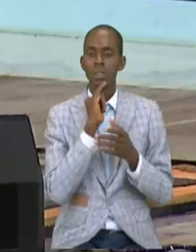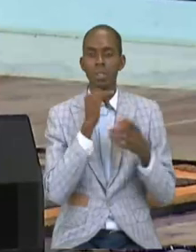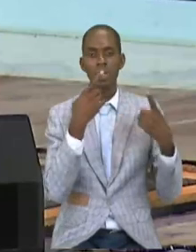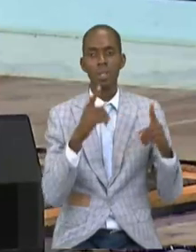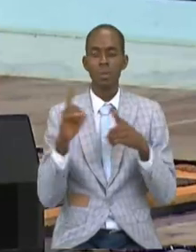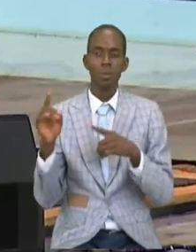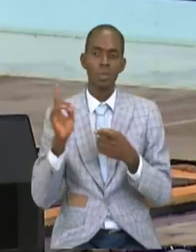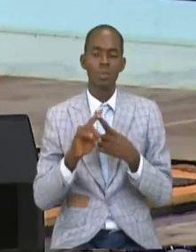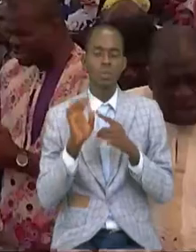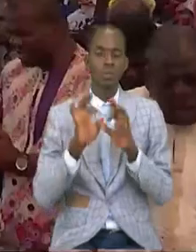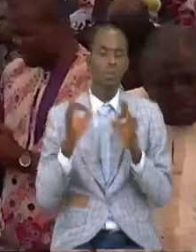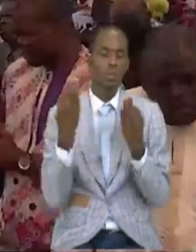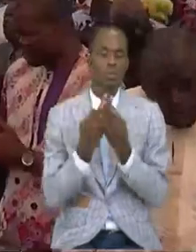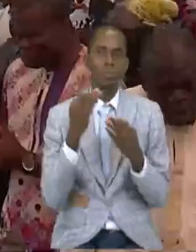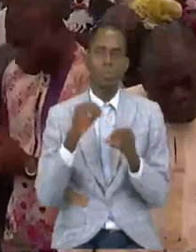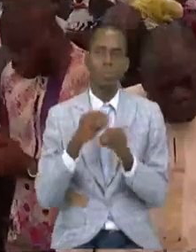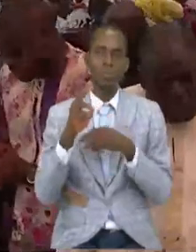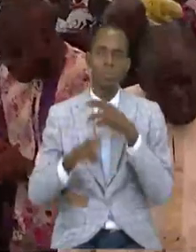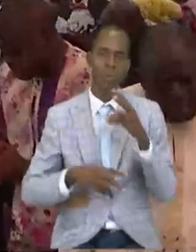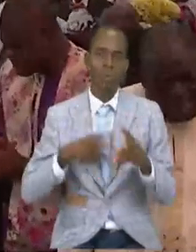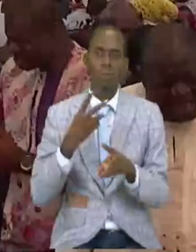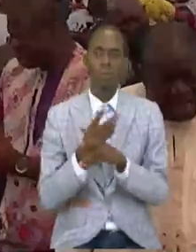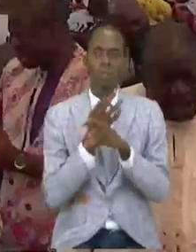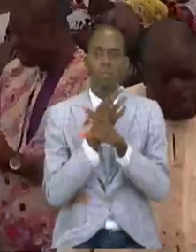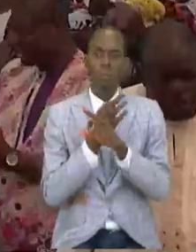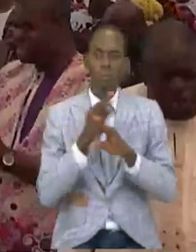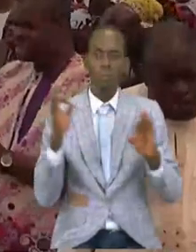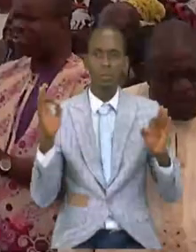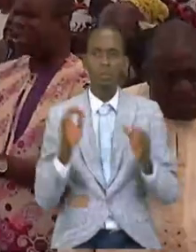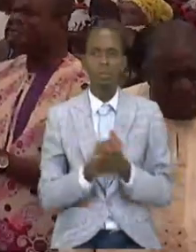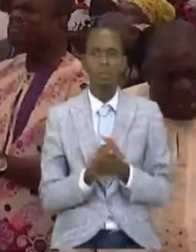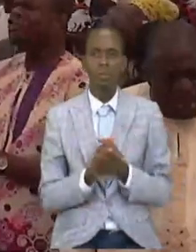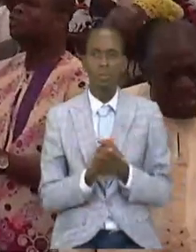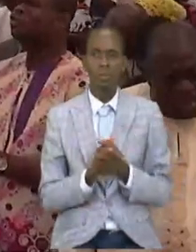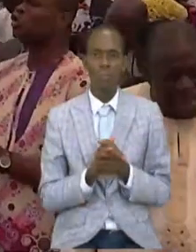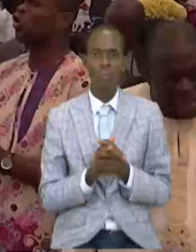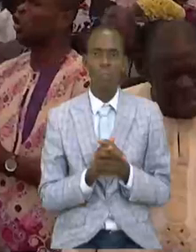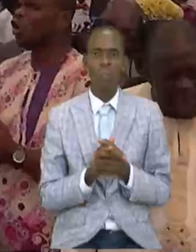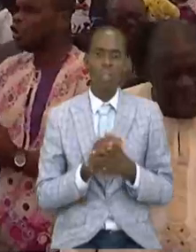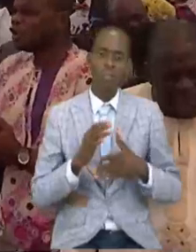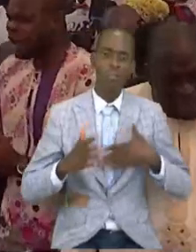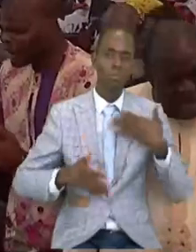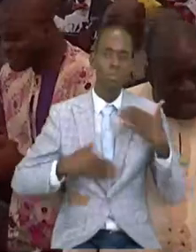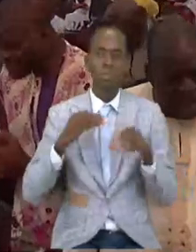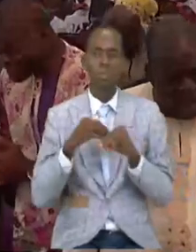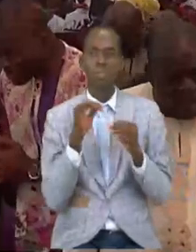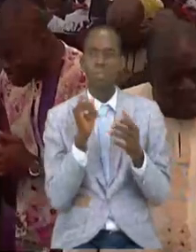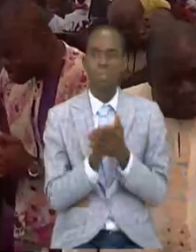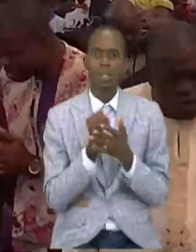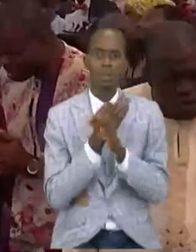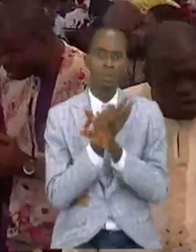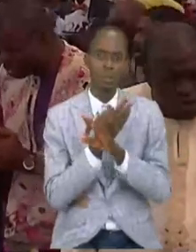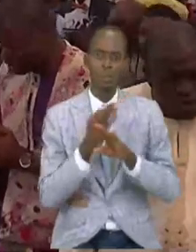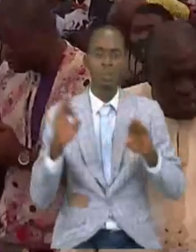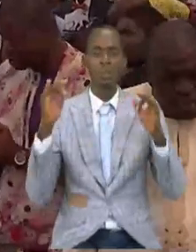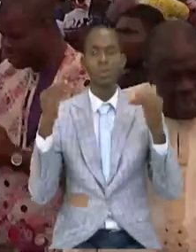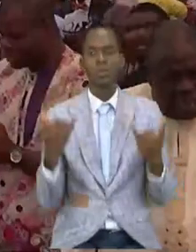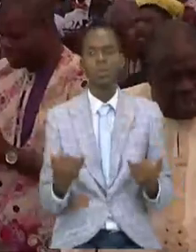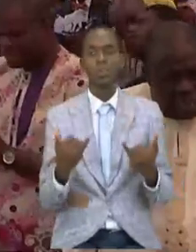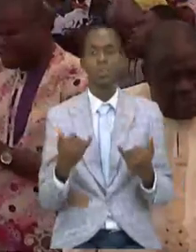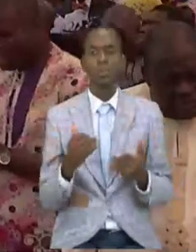de l'esprit de divorce qui détruit les familles dans le monde. La joie dans